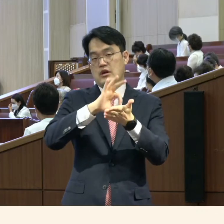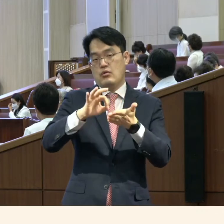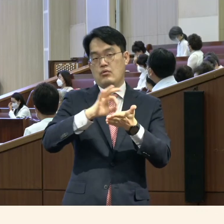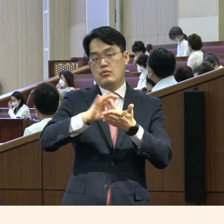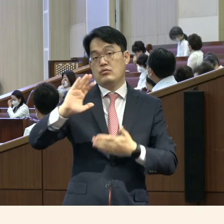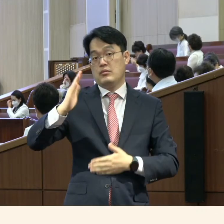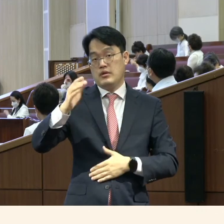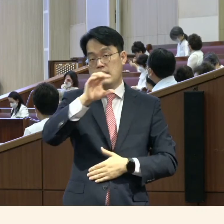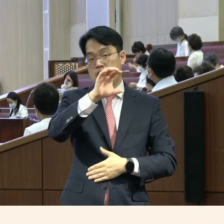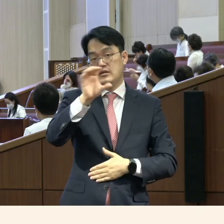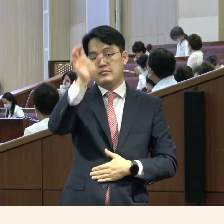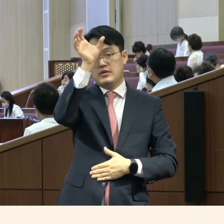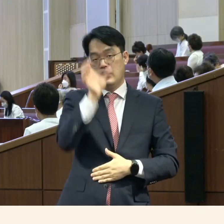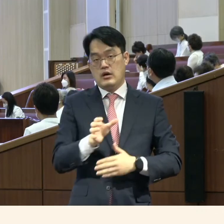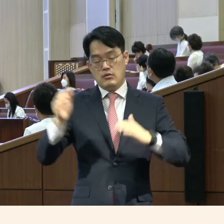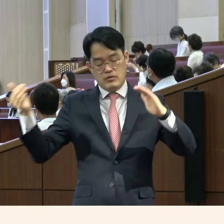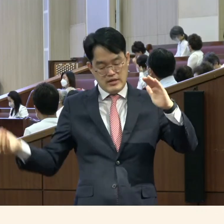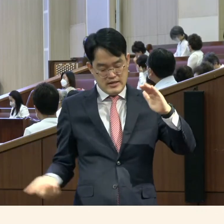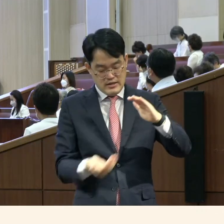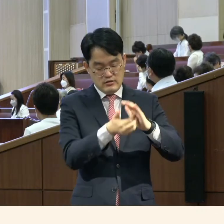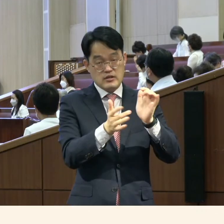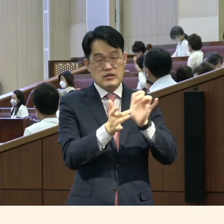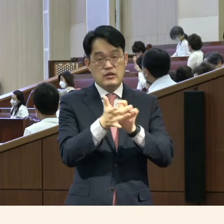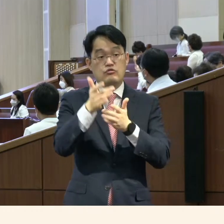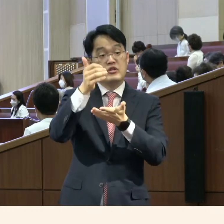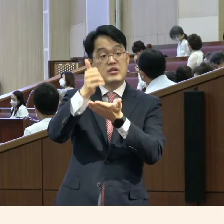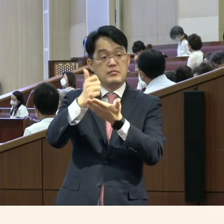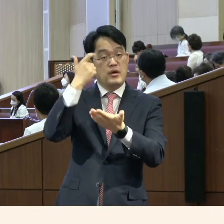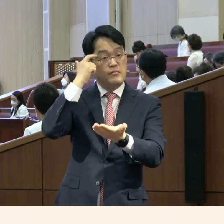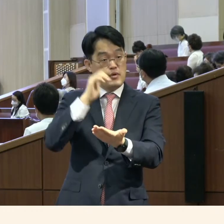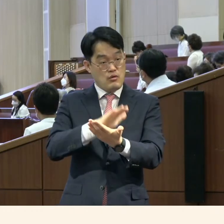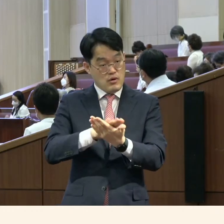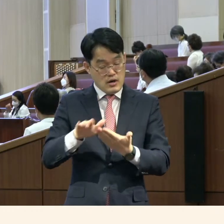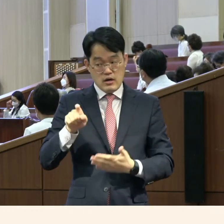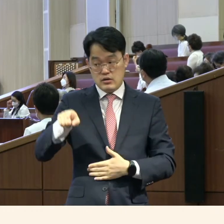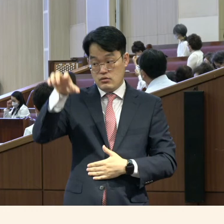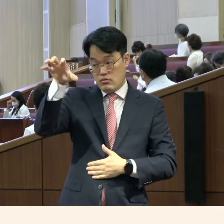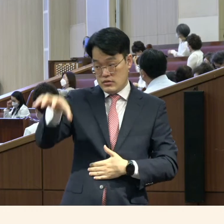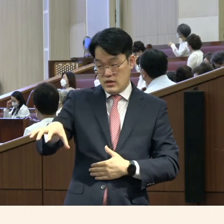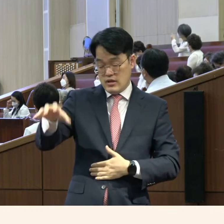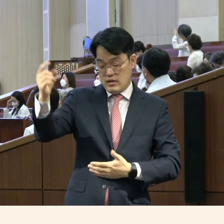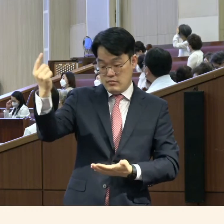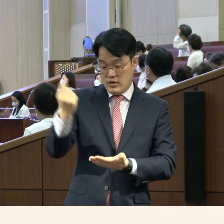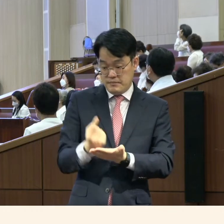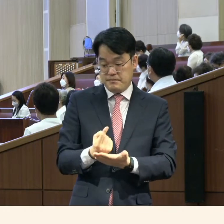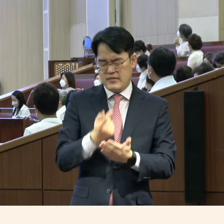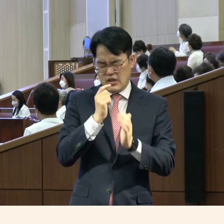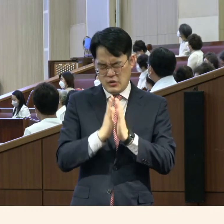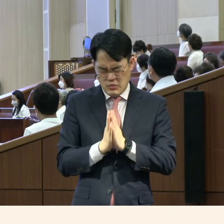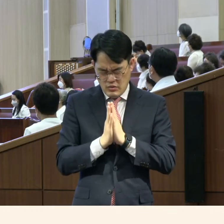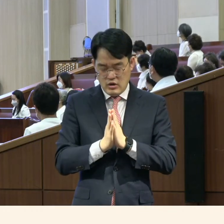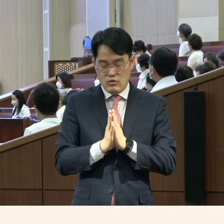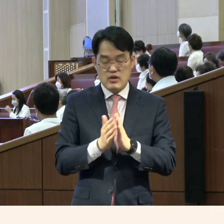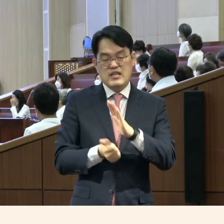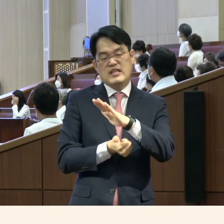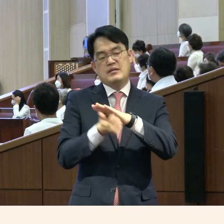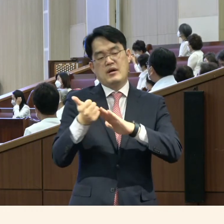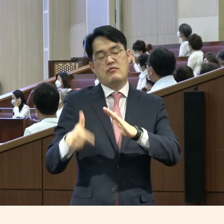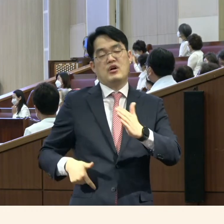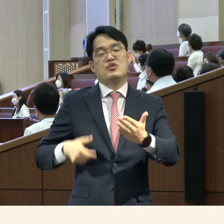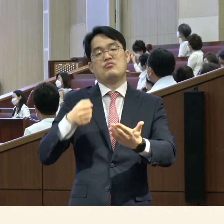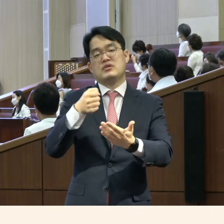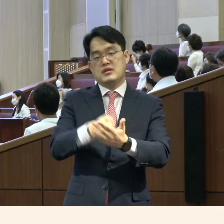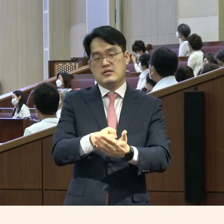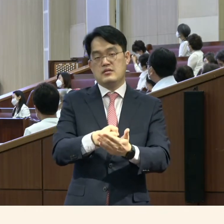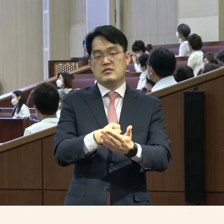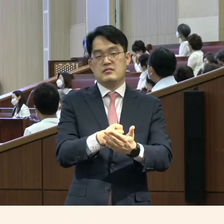십자가로 이루신 예수님의 평화가 그곳에 임하길 기도하며 희망과 용기를 담아 주십시오.